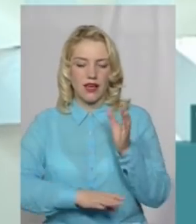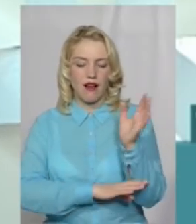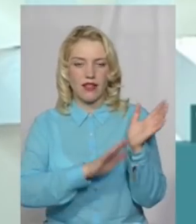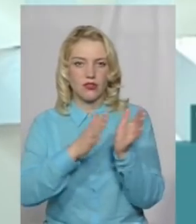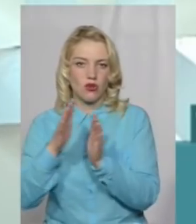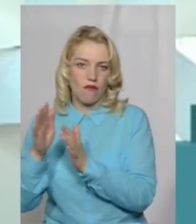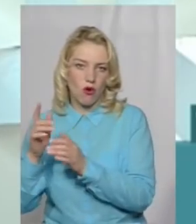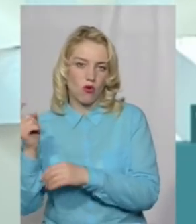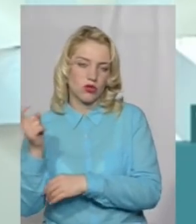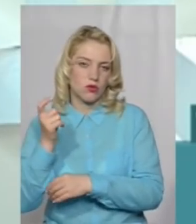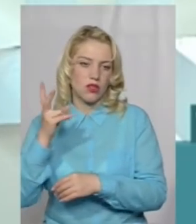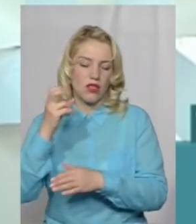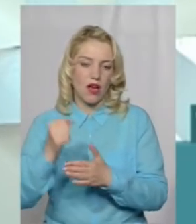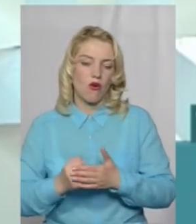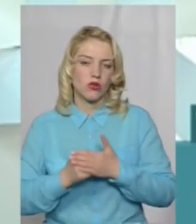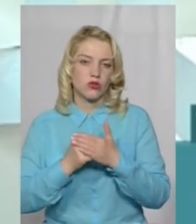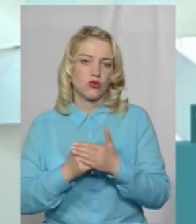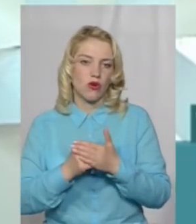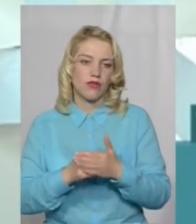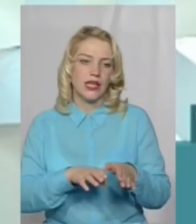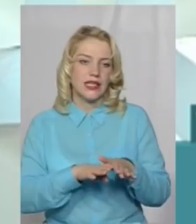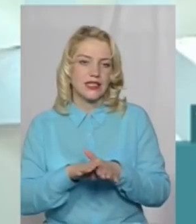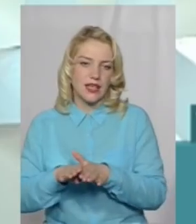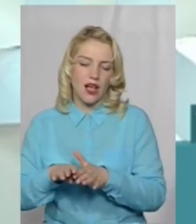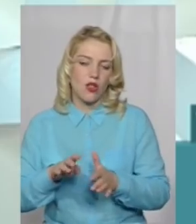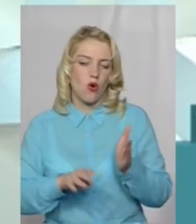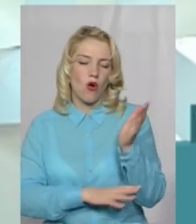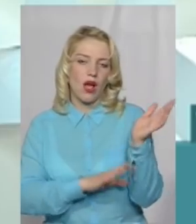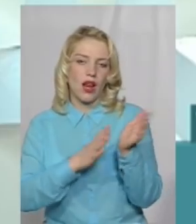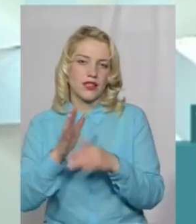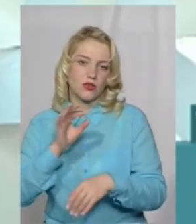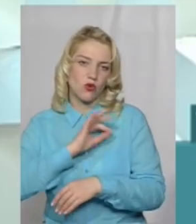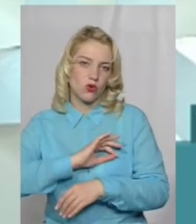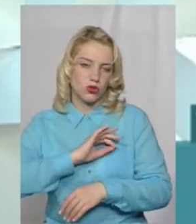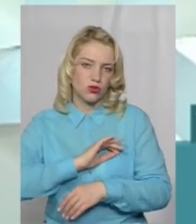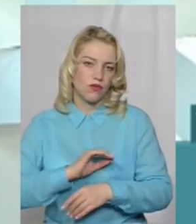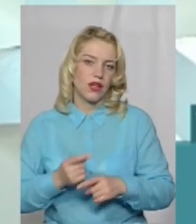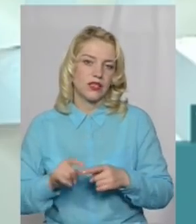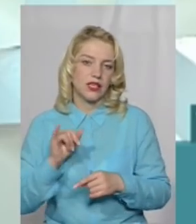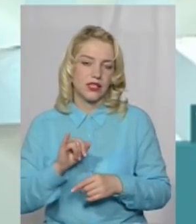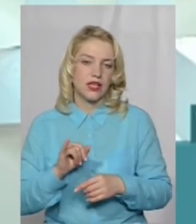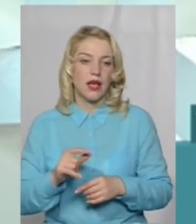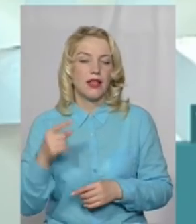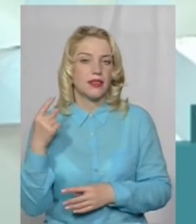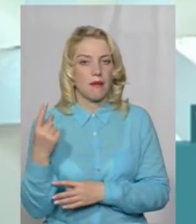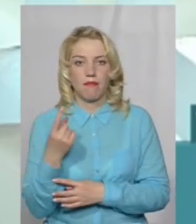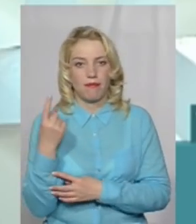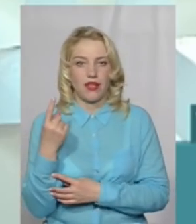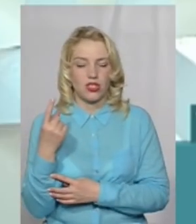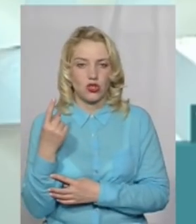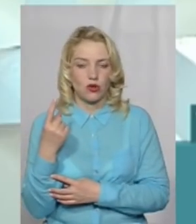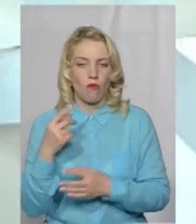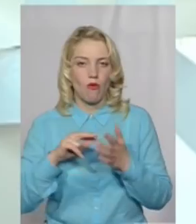так, на основі сталого такого лісокористування. І на першому